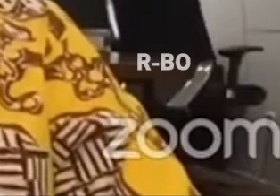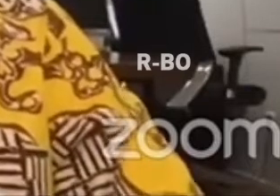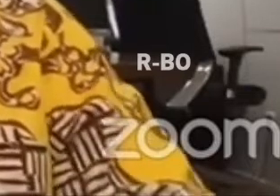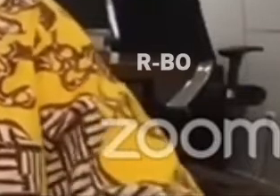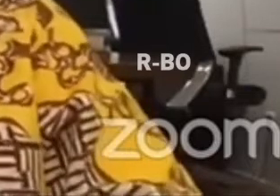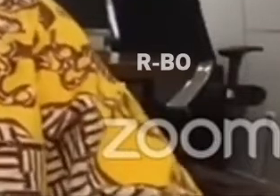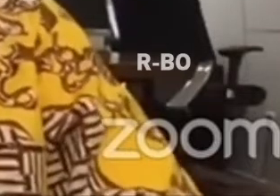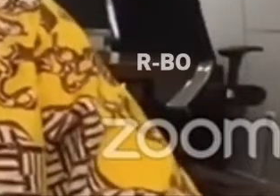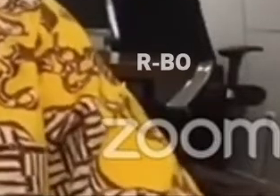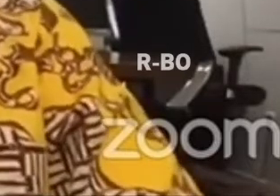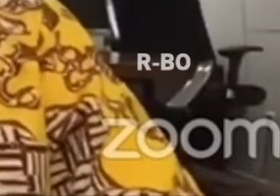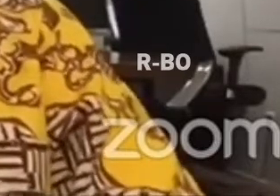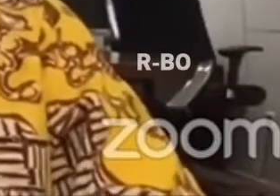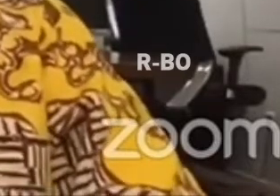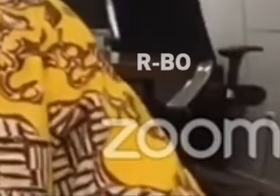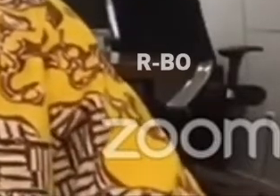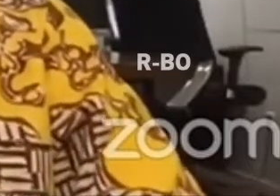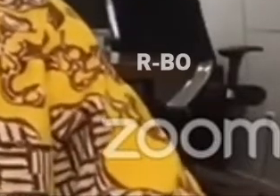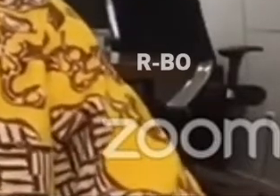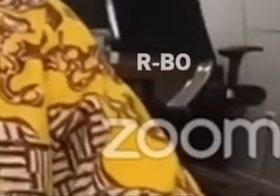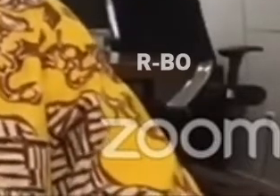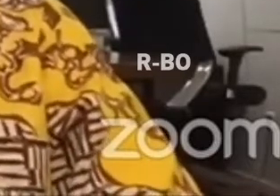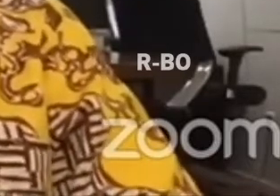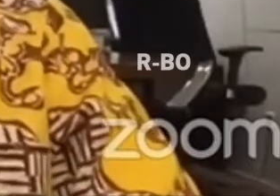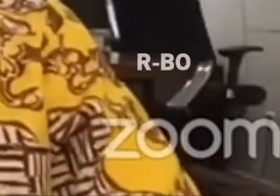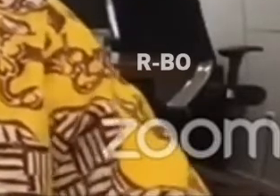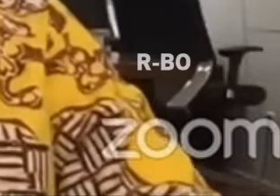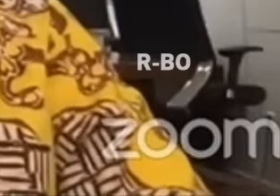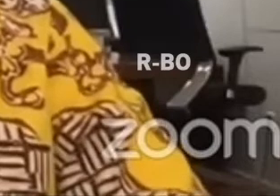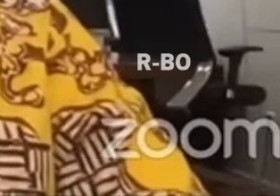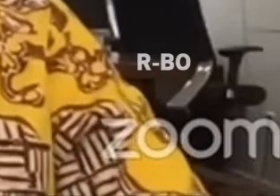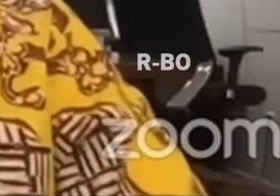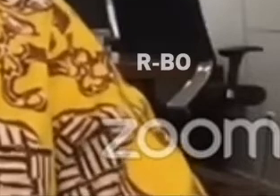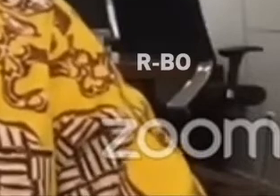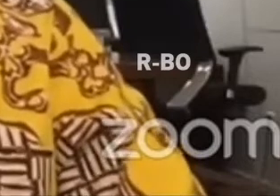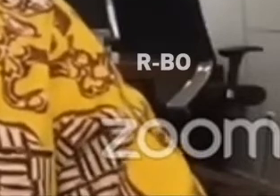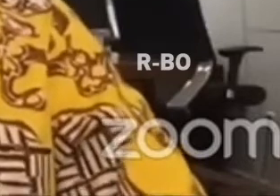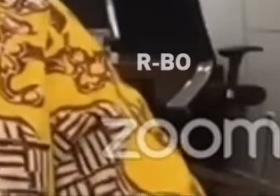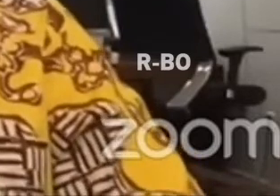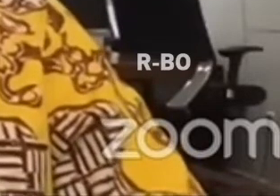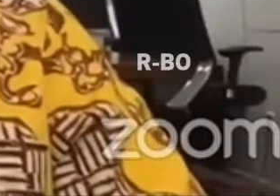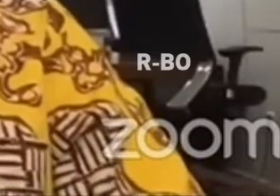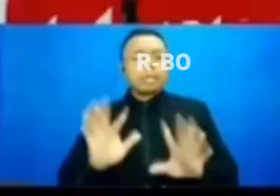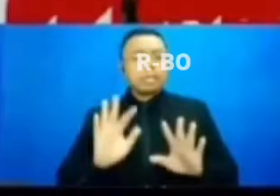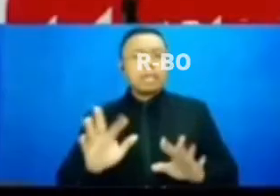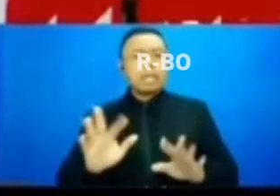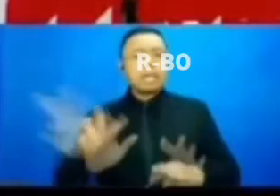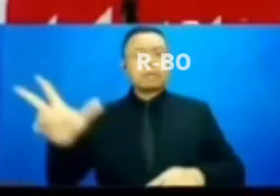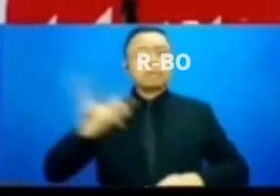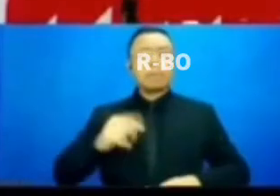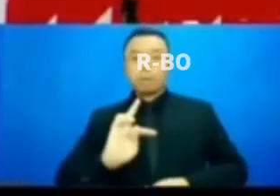surat keputusan bersama atau SKB sejumlah kementerian sebelumnya, yang menjelaskan bahwa peta zonasi risiko dari Satgas